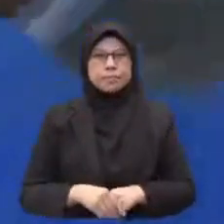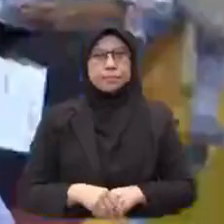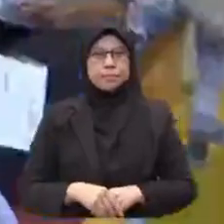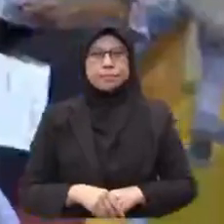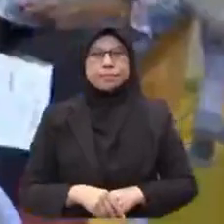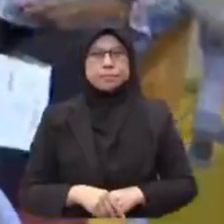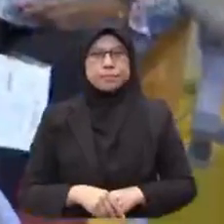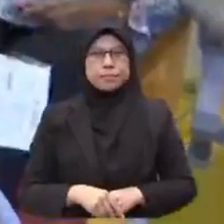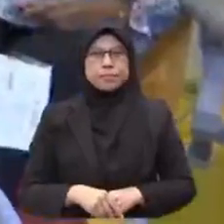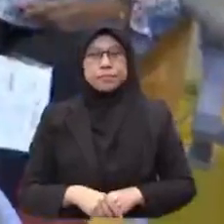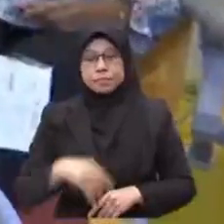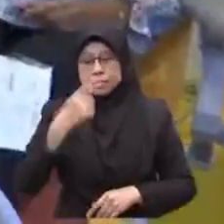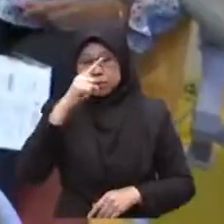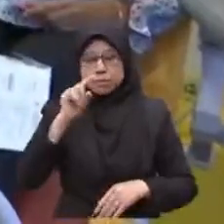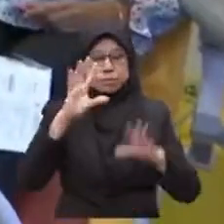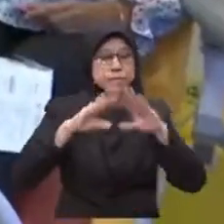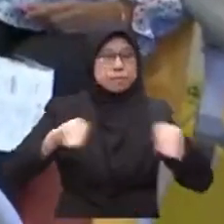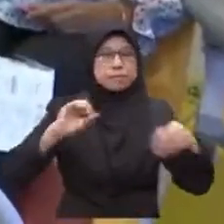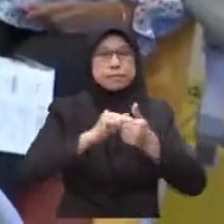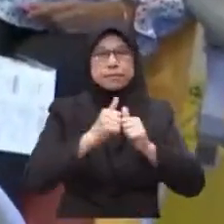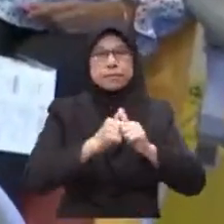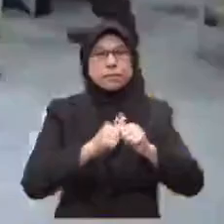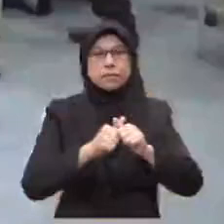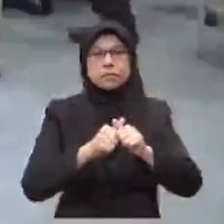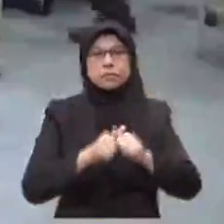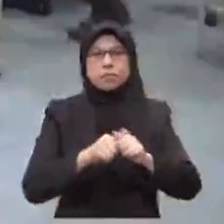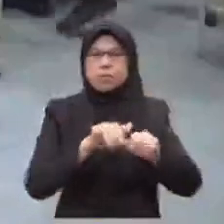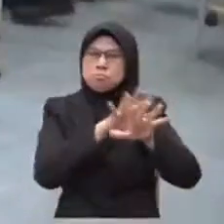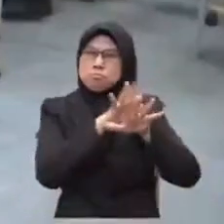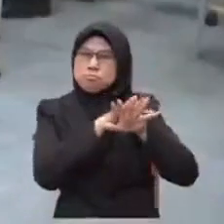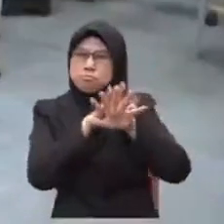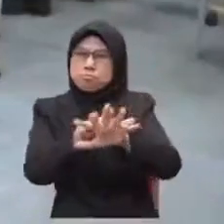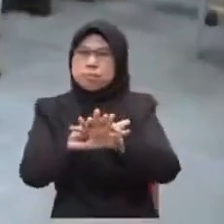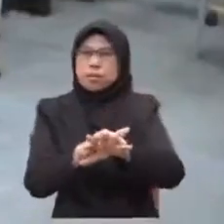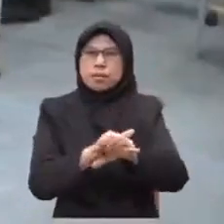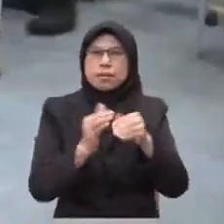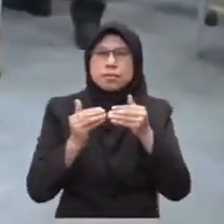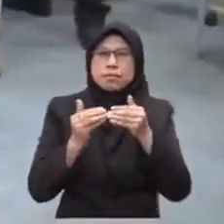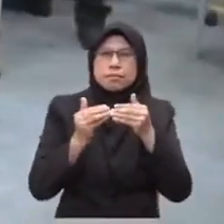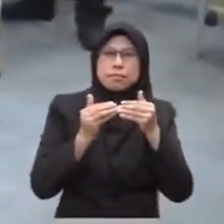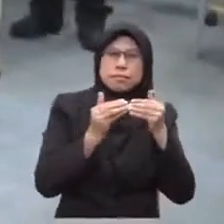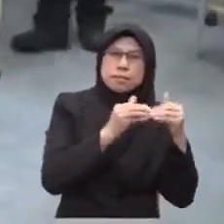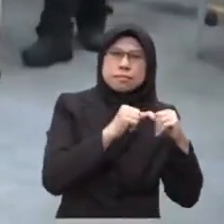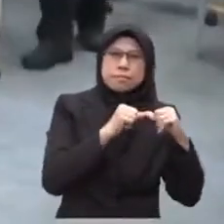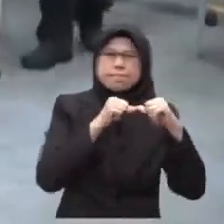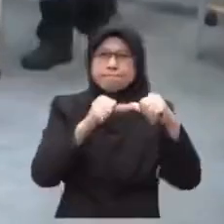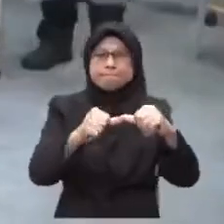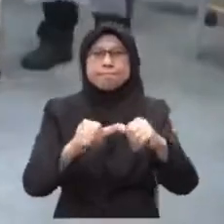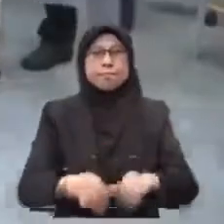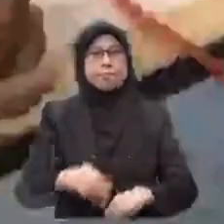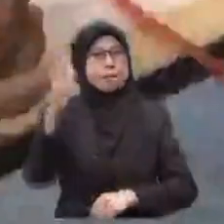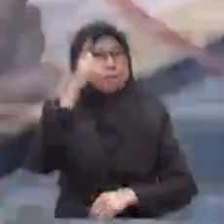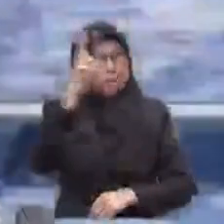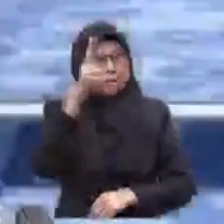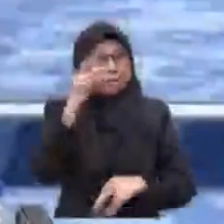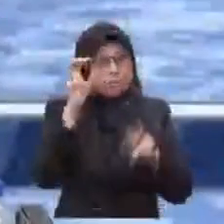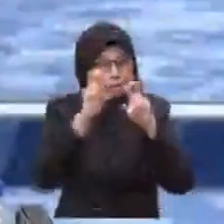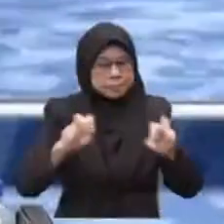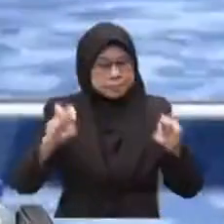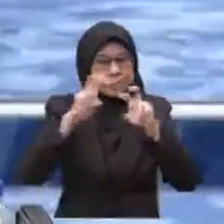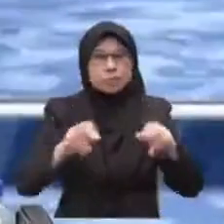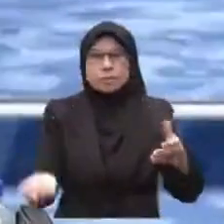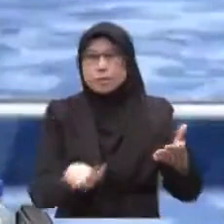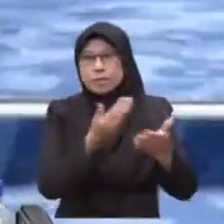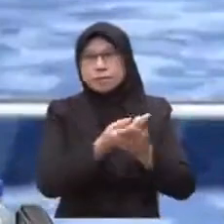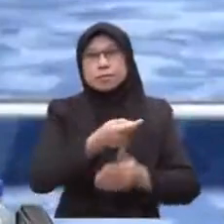juta bagi menangani masalah kesesakan yang telah sekian lama berlanjutan kerajaan juga akan meneliti